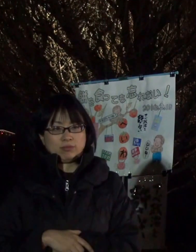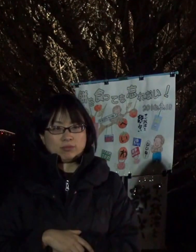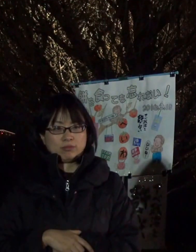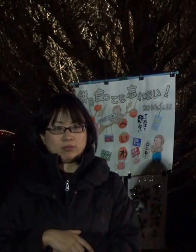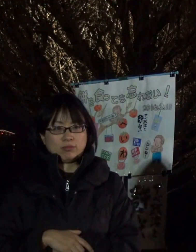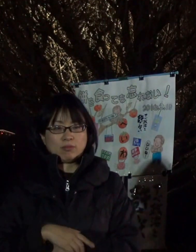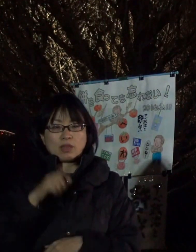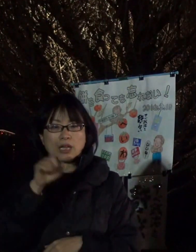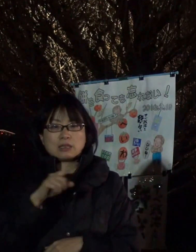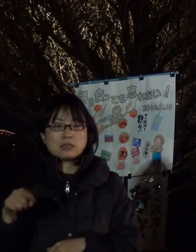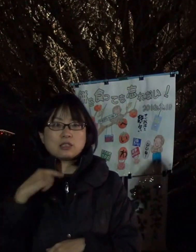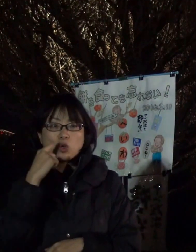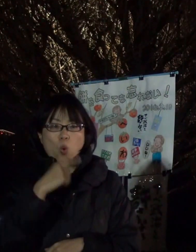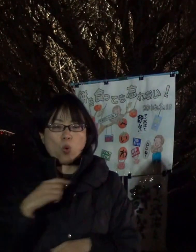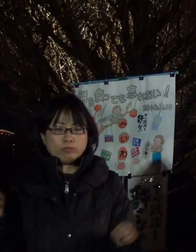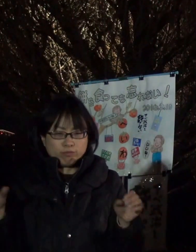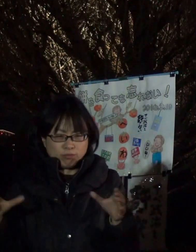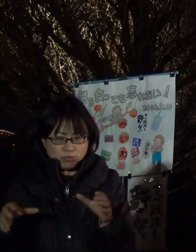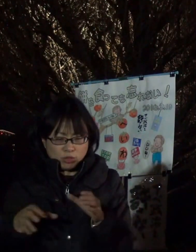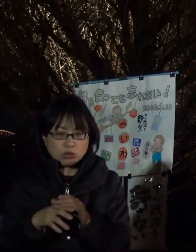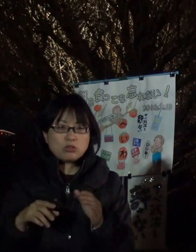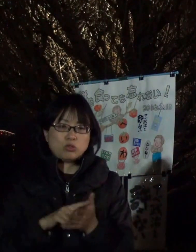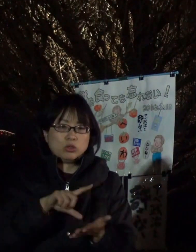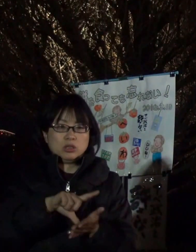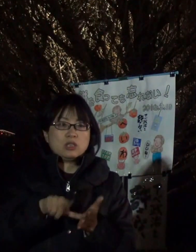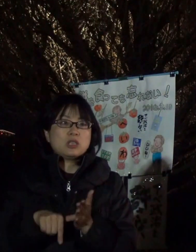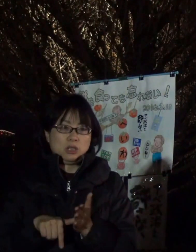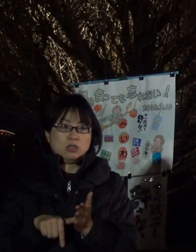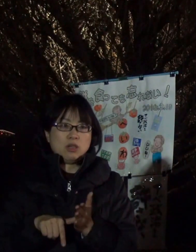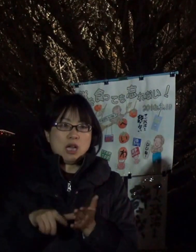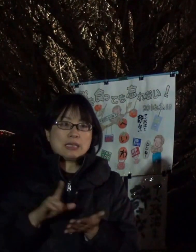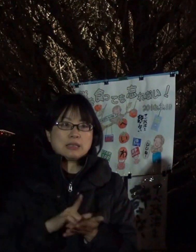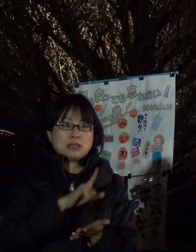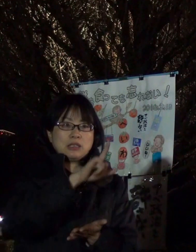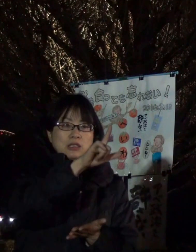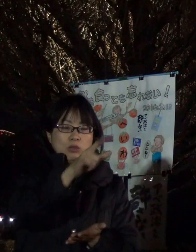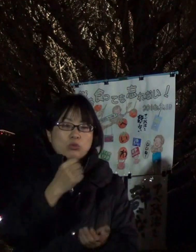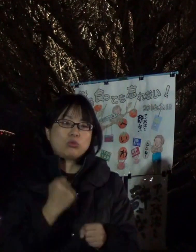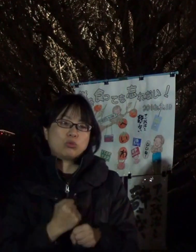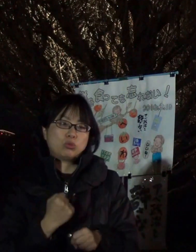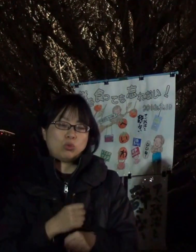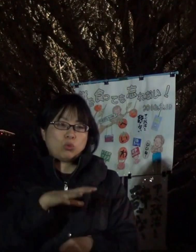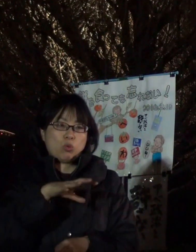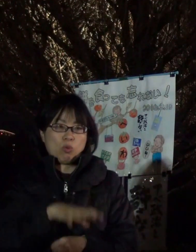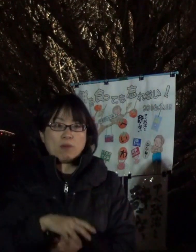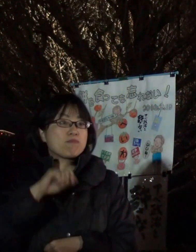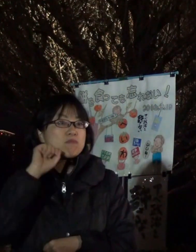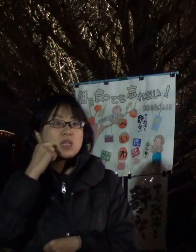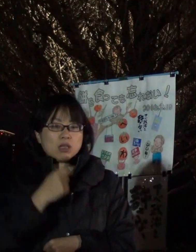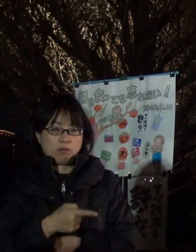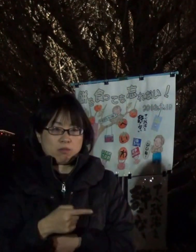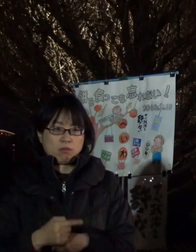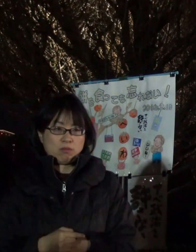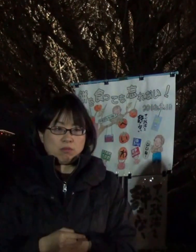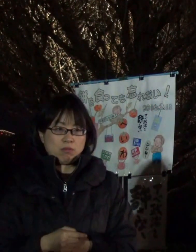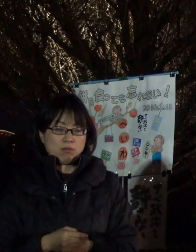人口密集の地域には米軍基地は置くことが許されない。全て閉